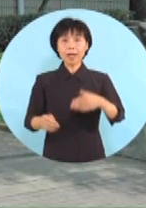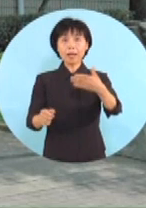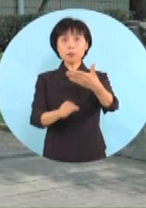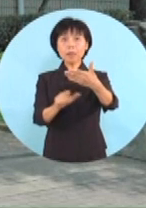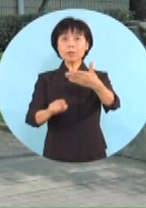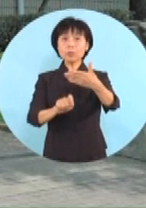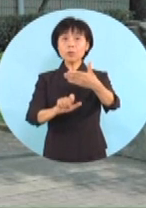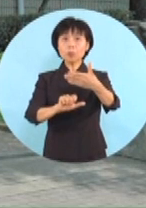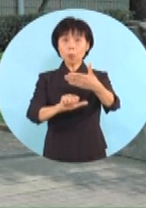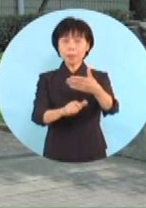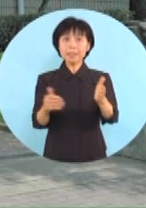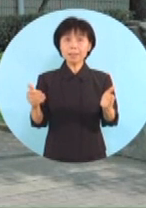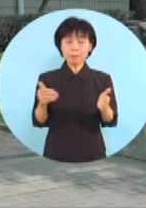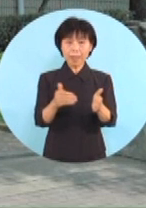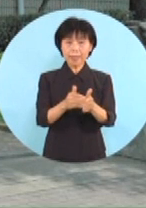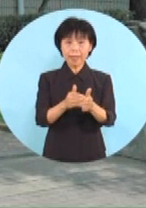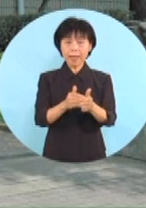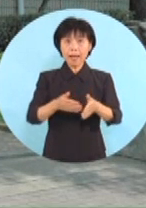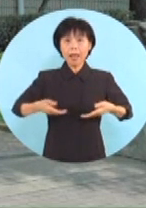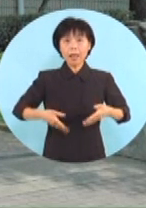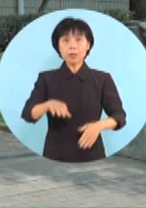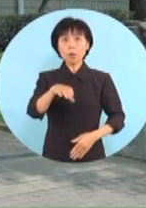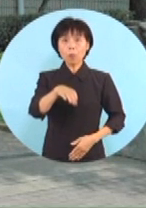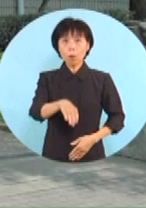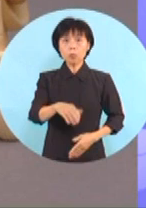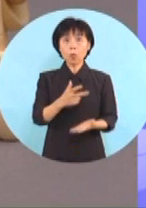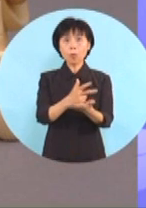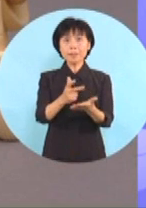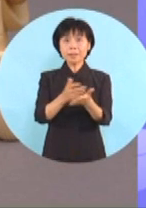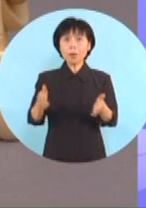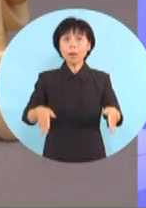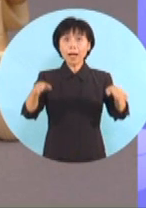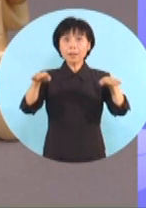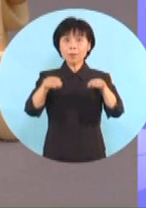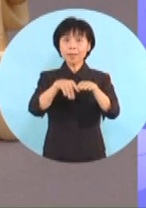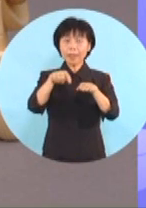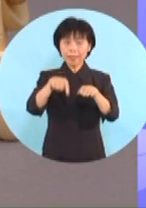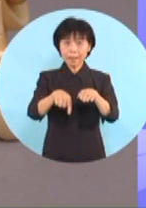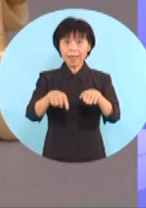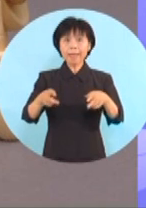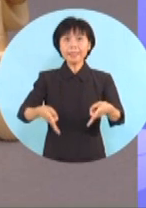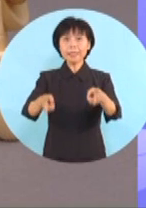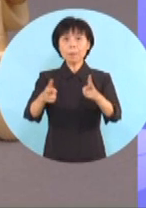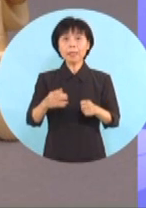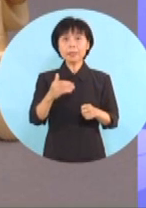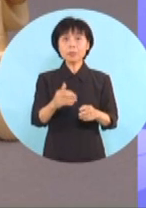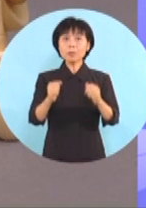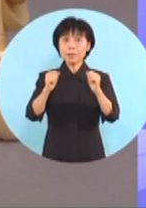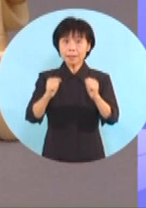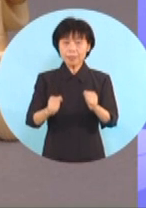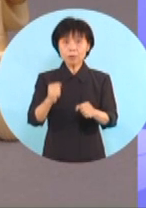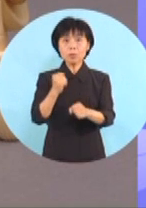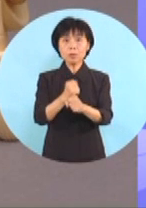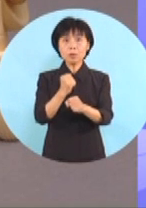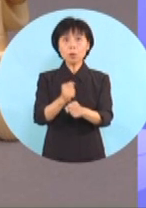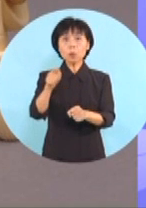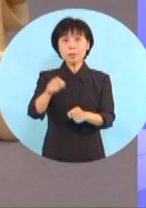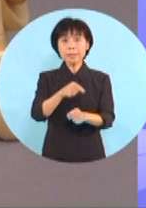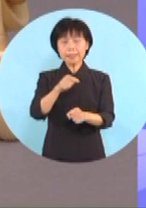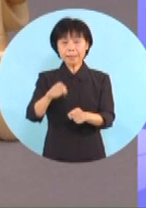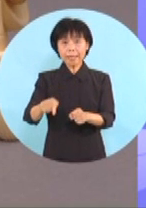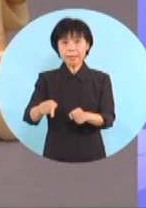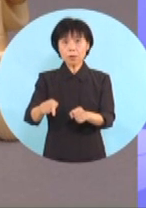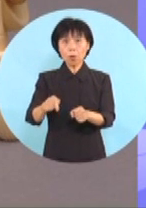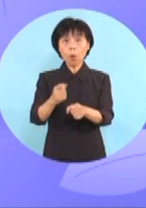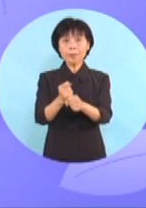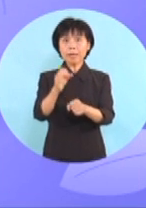9月15日月曜日まで郷土資料館では区で活躍している様々な分野の職人たちの作品を